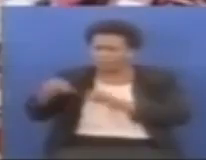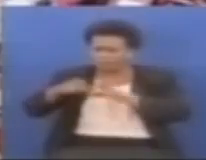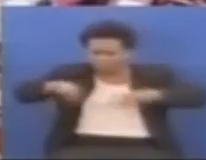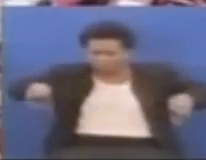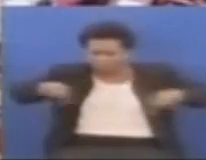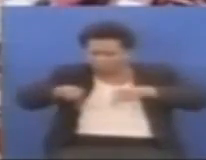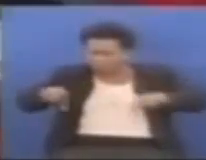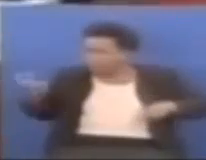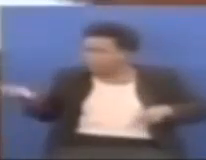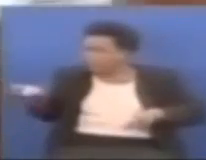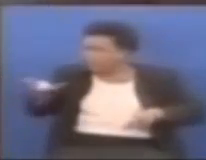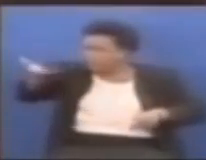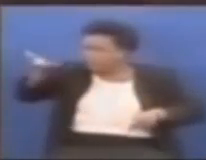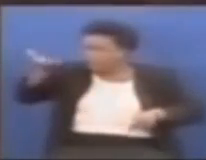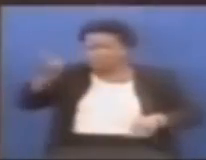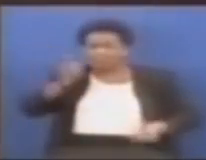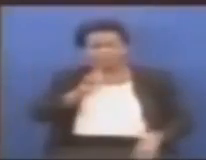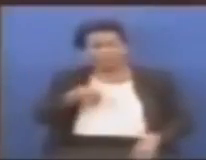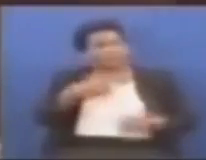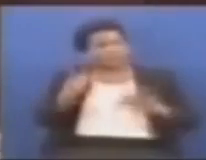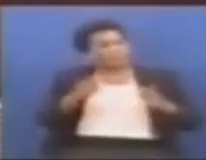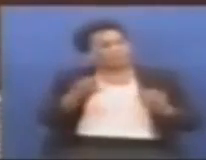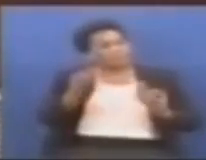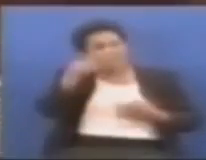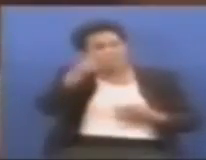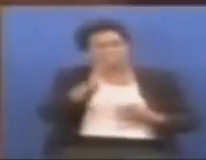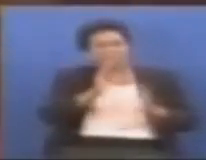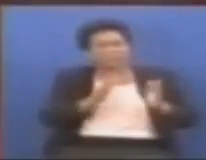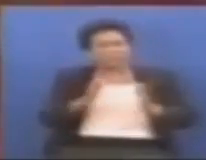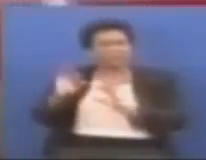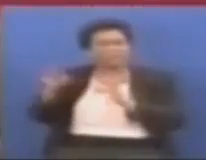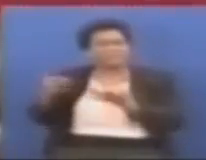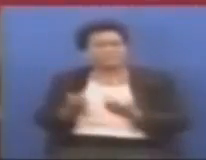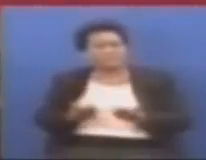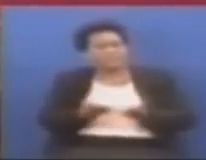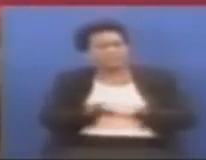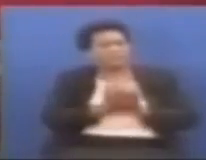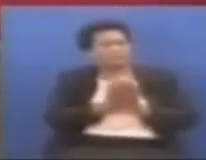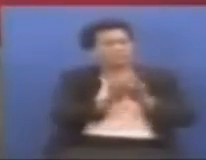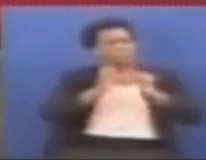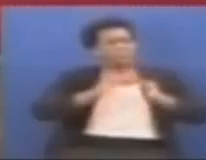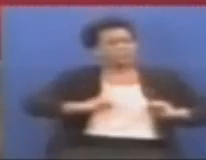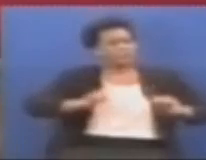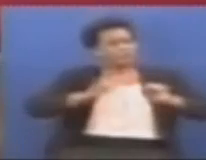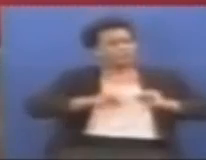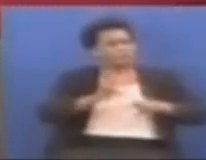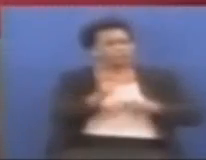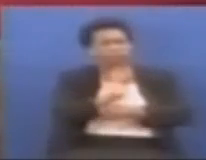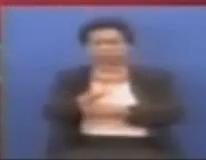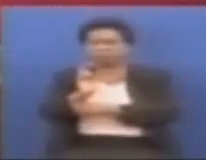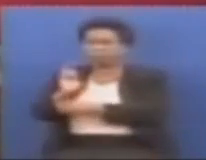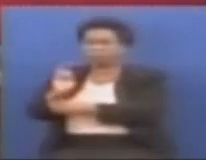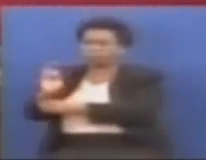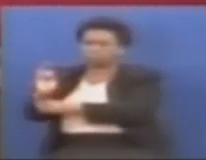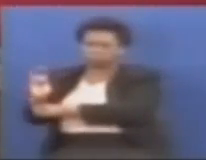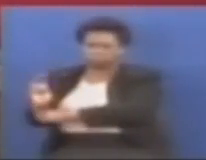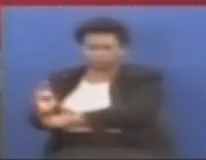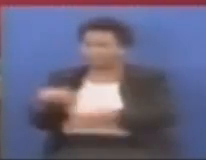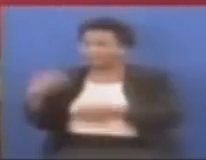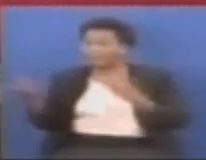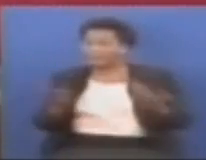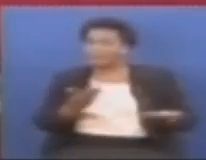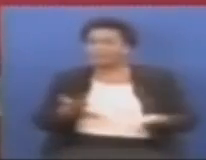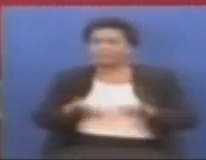la pili, mheshimiwa spika, ameelezea masuala kwa kuwa laini kubwa imefika katika kata Engaruka, ameuliza tuna serikali